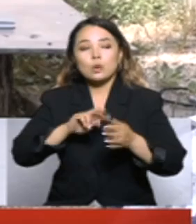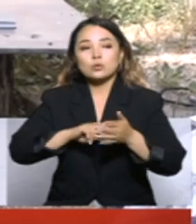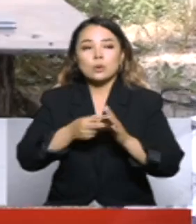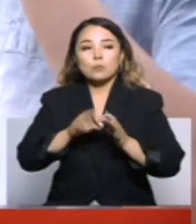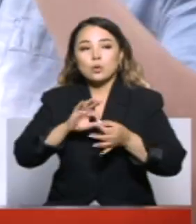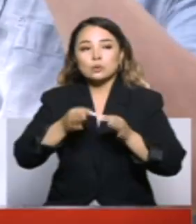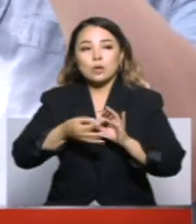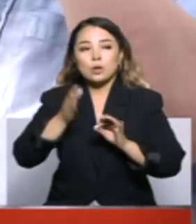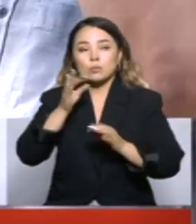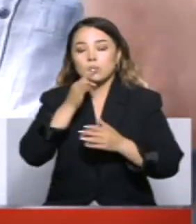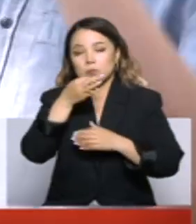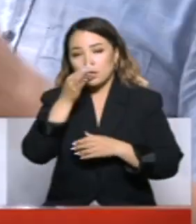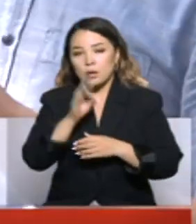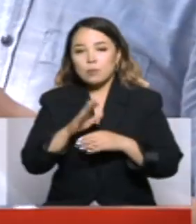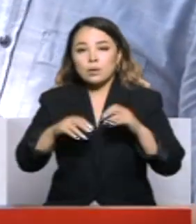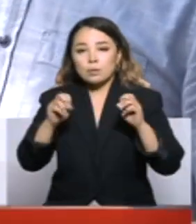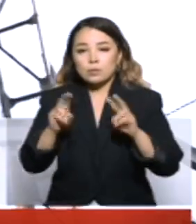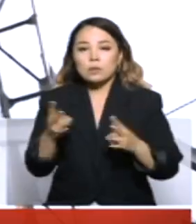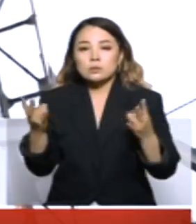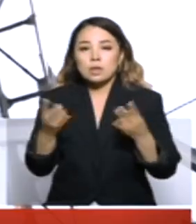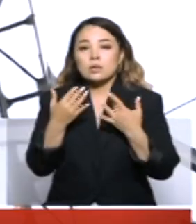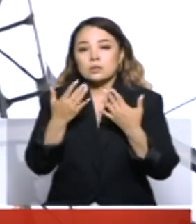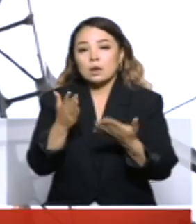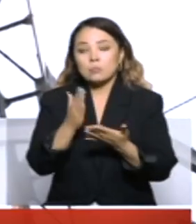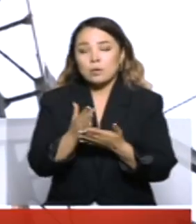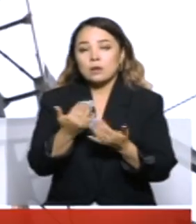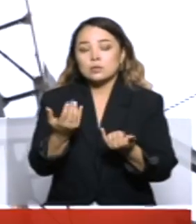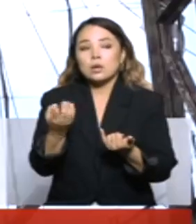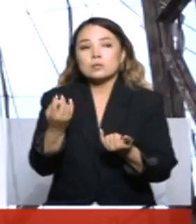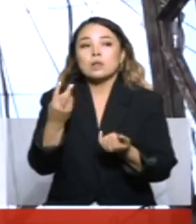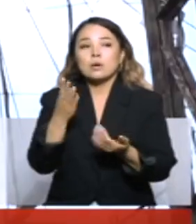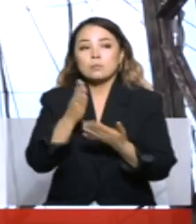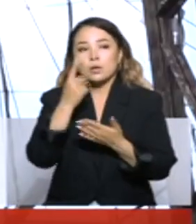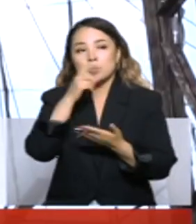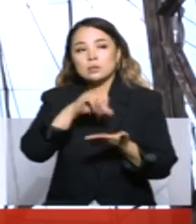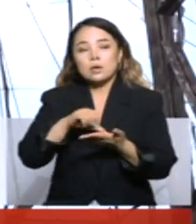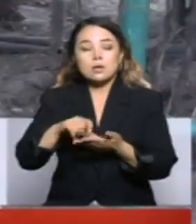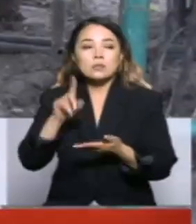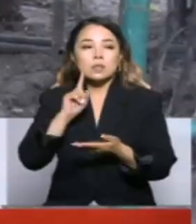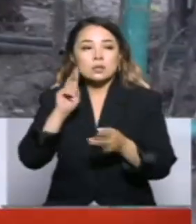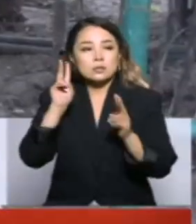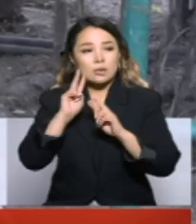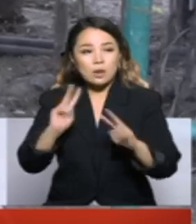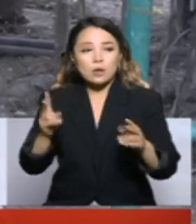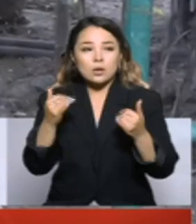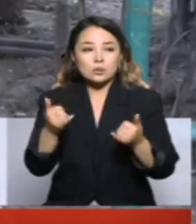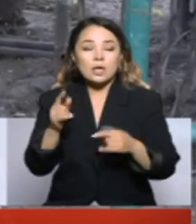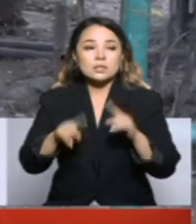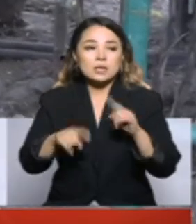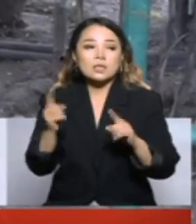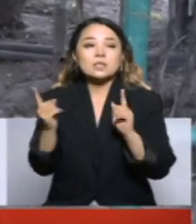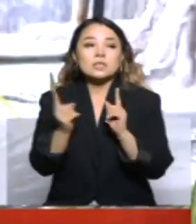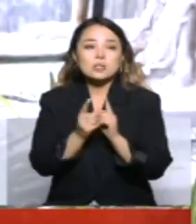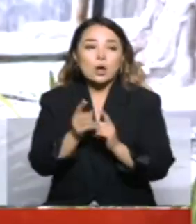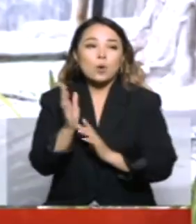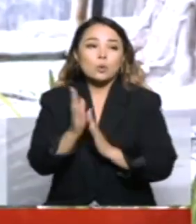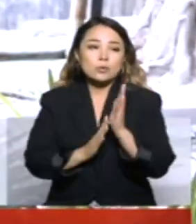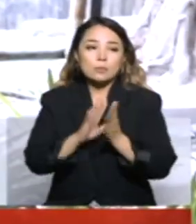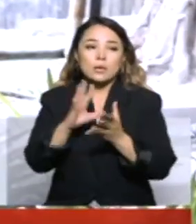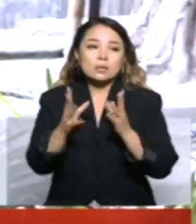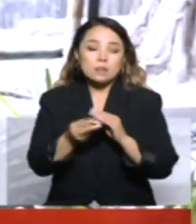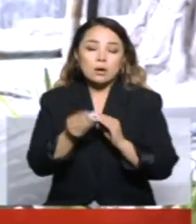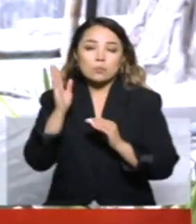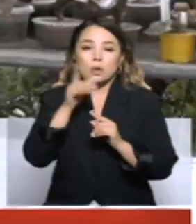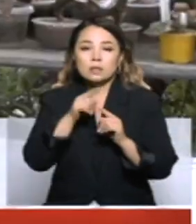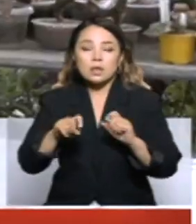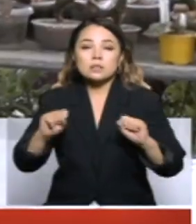өте күрделі, тәжірибелі мамандарды қажет етеді. Сондай-ақ тағы қанша жылға созылары белгісіз. Ал мұндағы сирек кездесетін өсімдіктердің